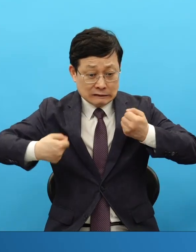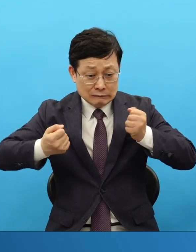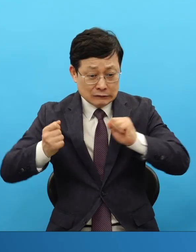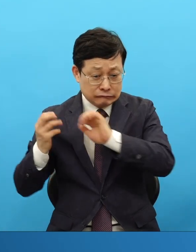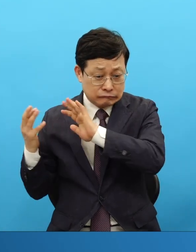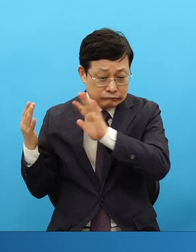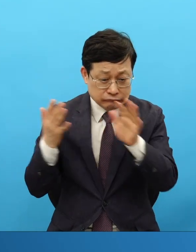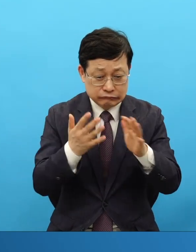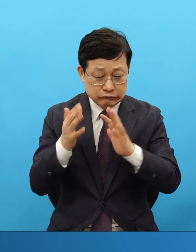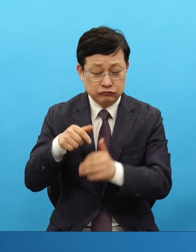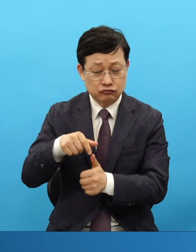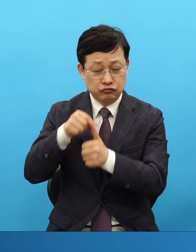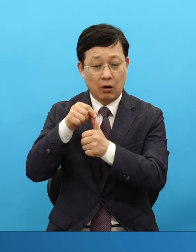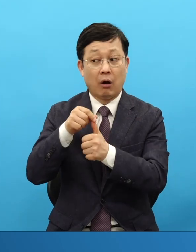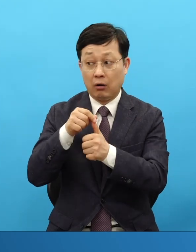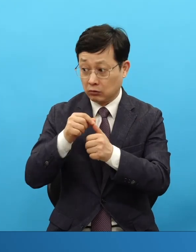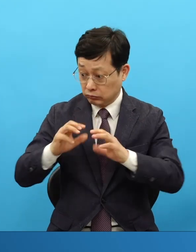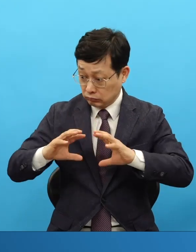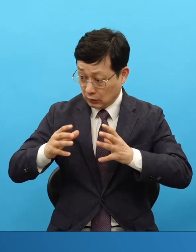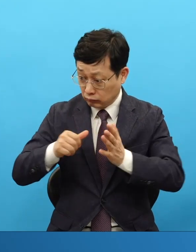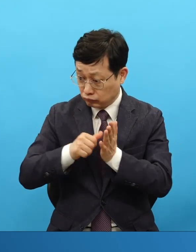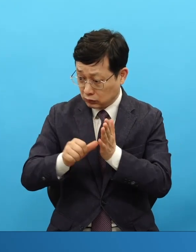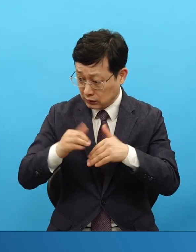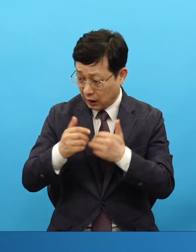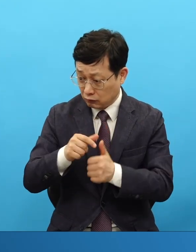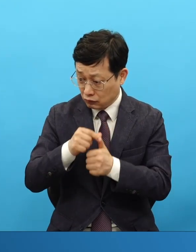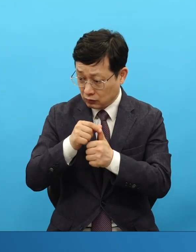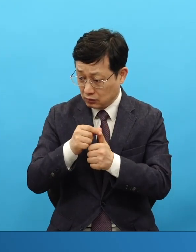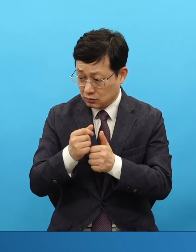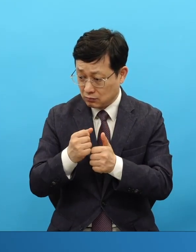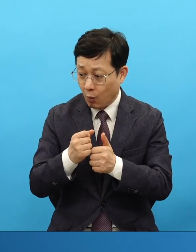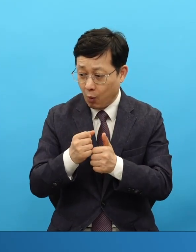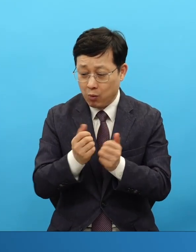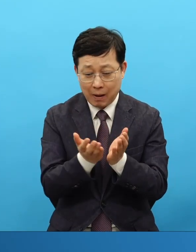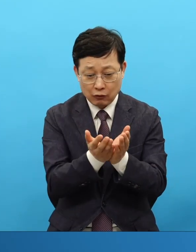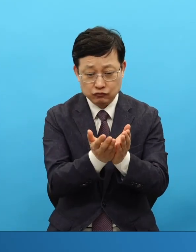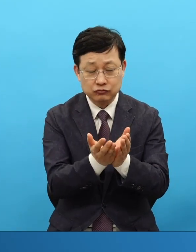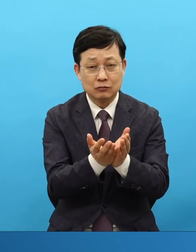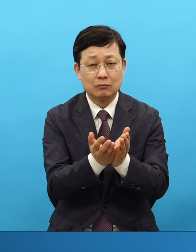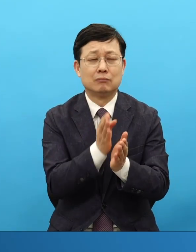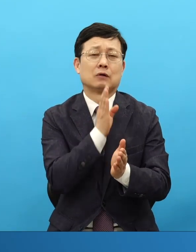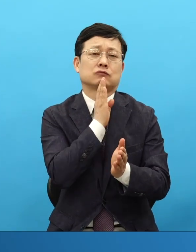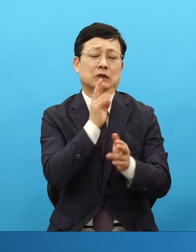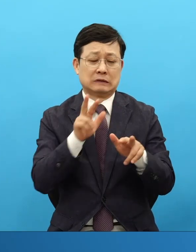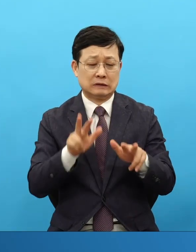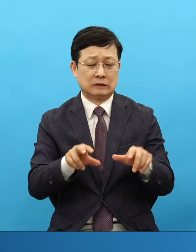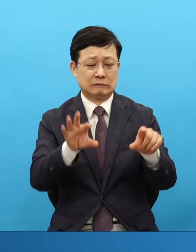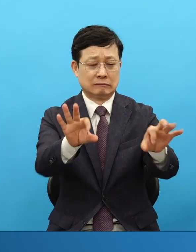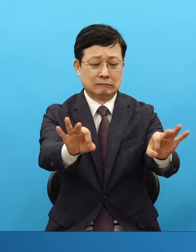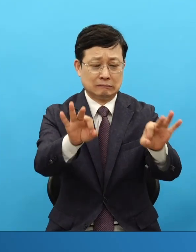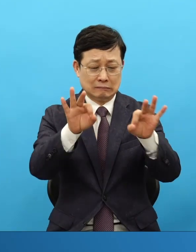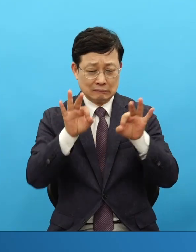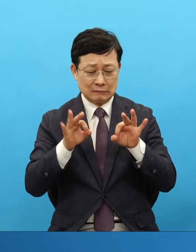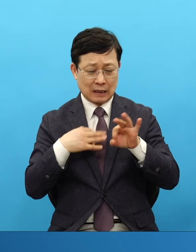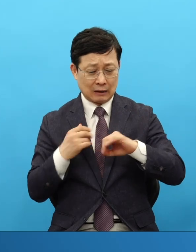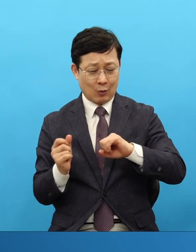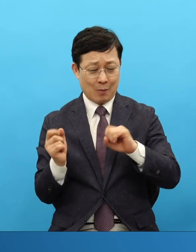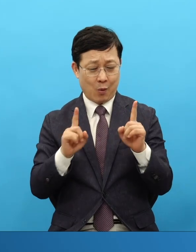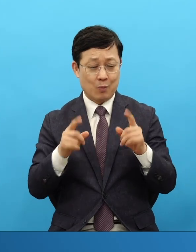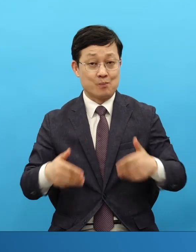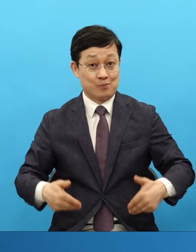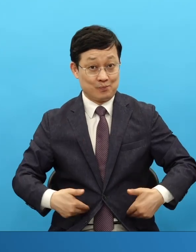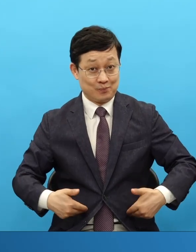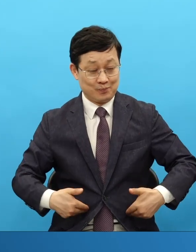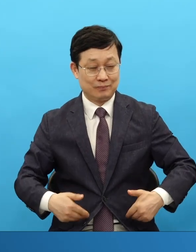the way to create much of creation through the ark. 이걸 여러분이 회복해야 됩니다. This is what you must restore. 그래서